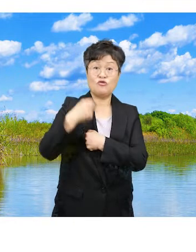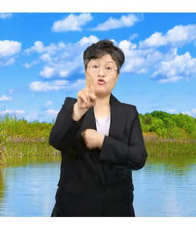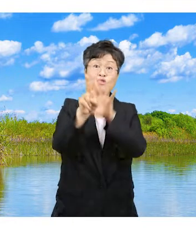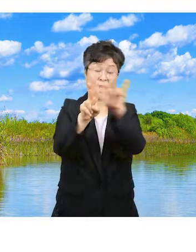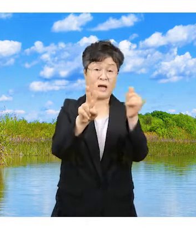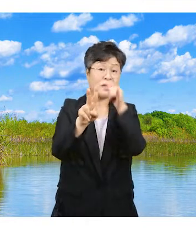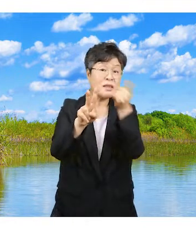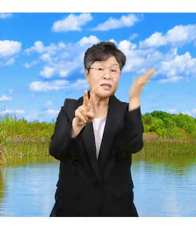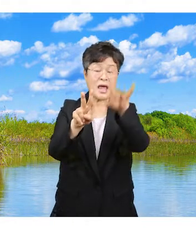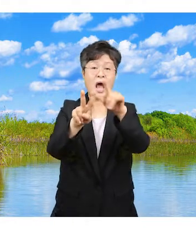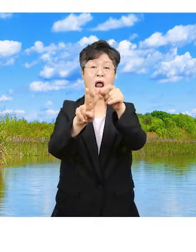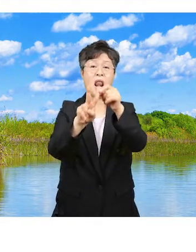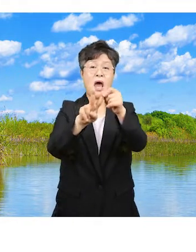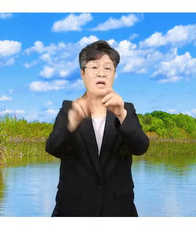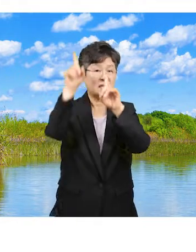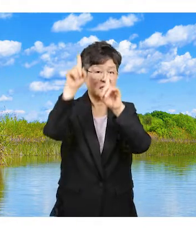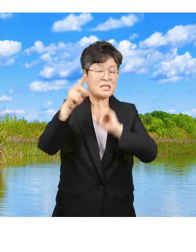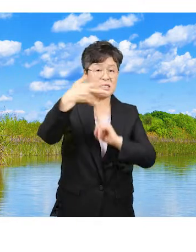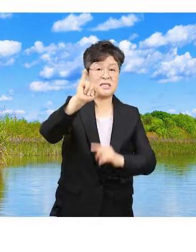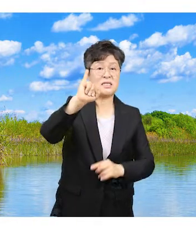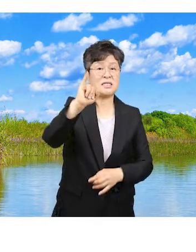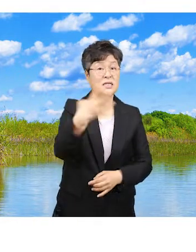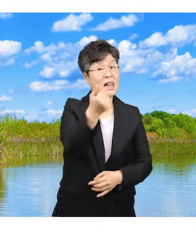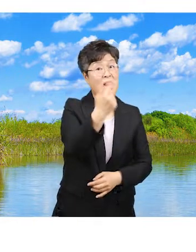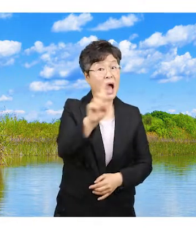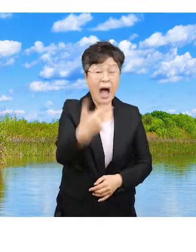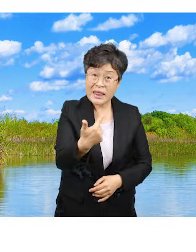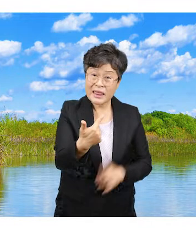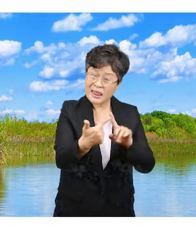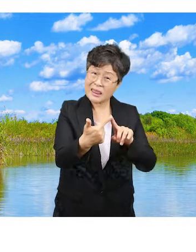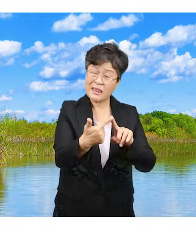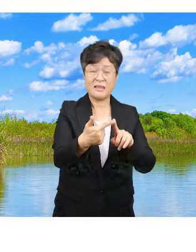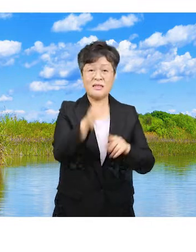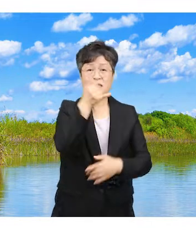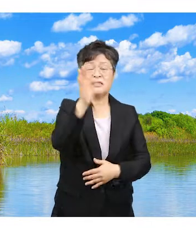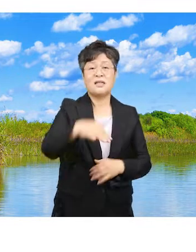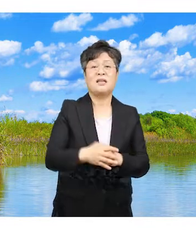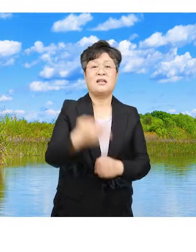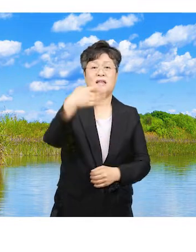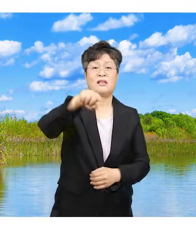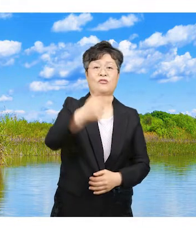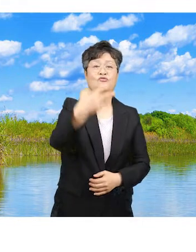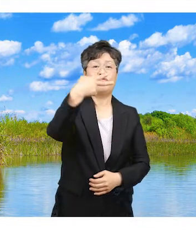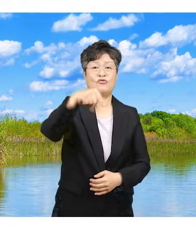있었습니다. 하나가 이지란이라는 분이고요. 이분은 여진족 출신입니다. 원래 이름이 퉁드란이라고